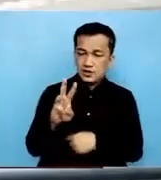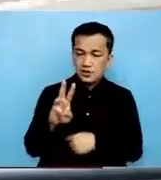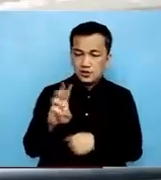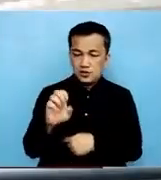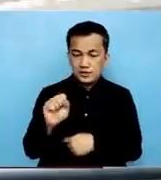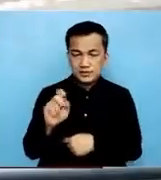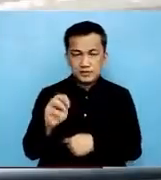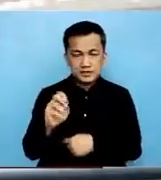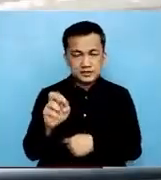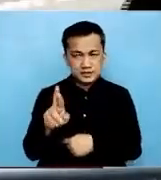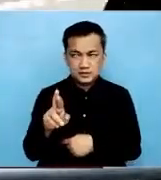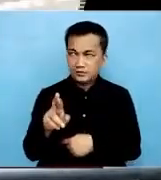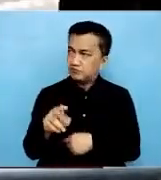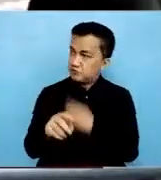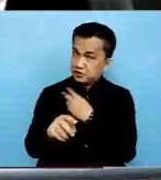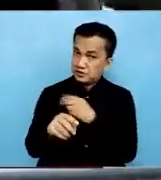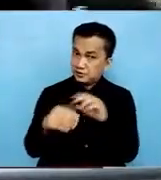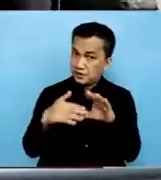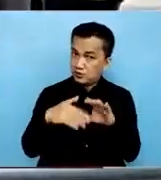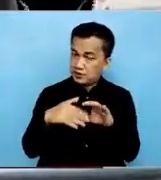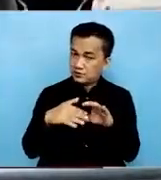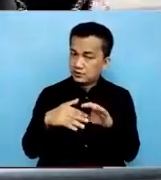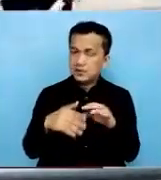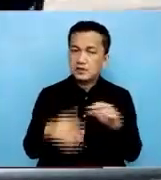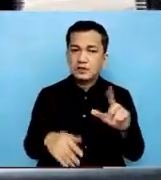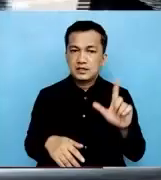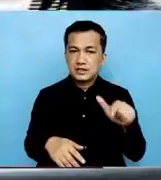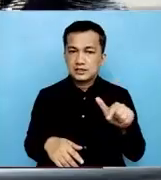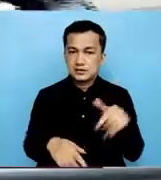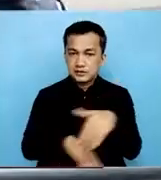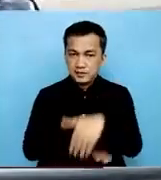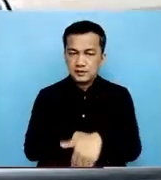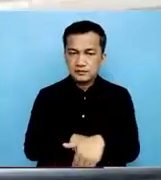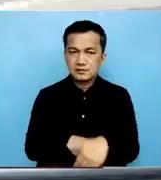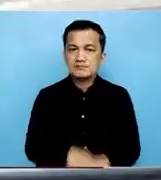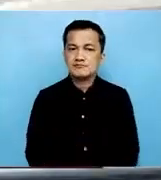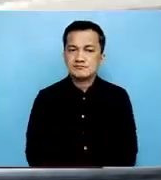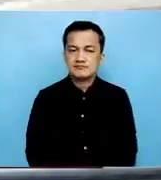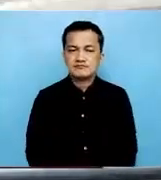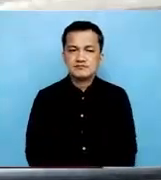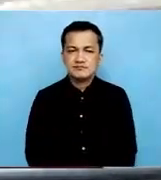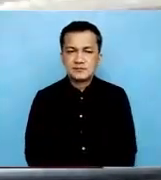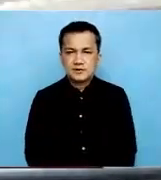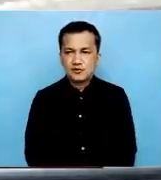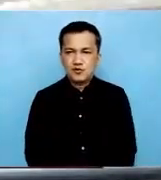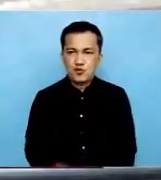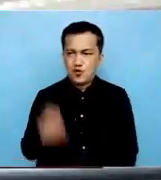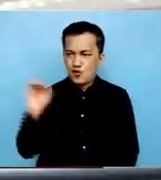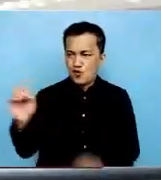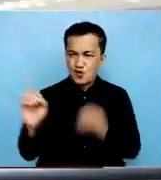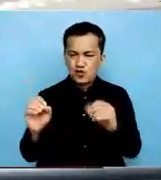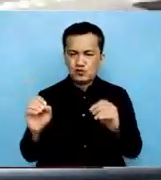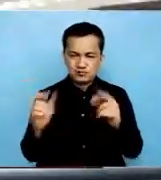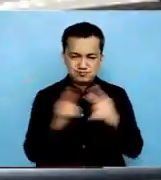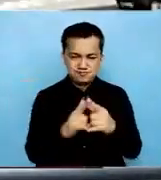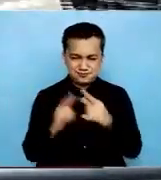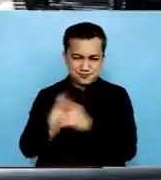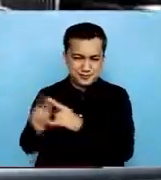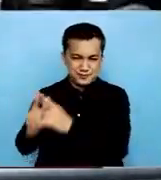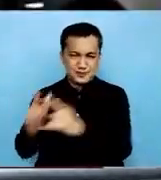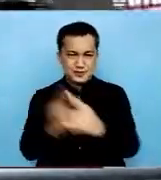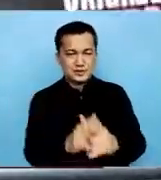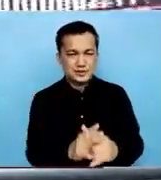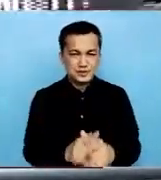medyo maluwag pa, pero mamayang gabi, isa-isa na yung magpepwesto o magka-camp out para sigurado makita nila